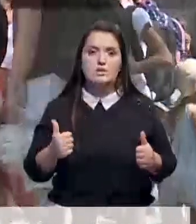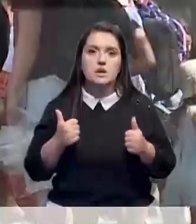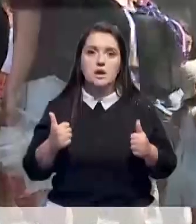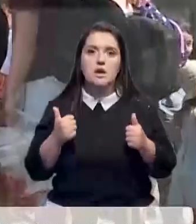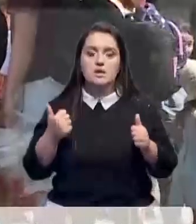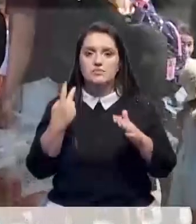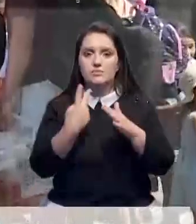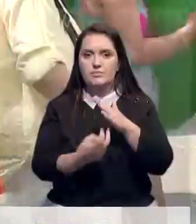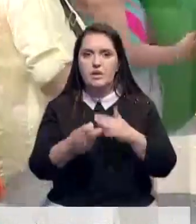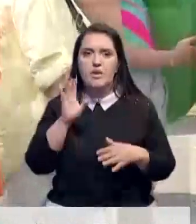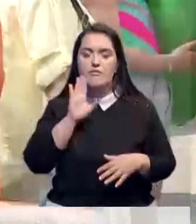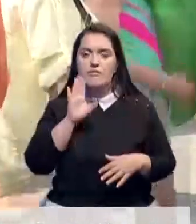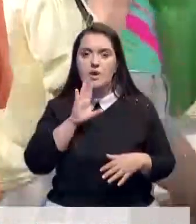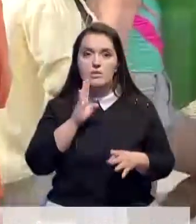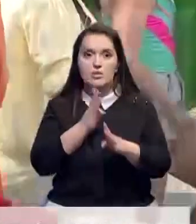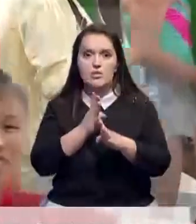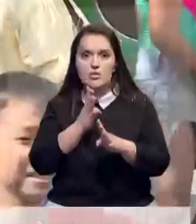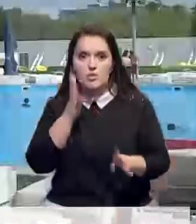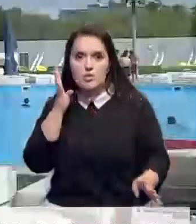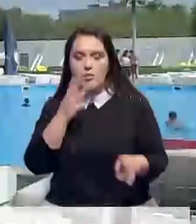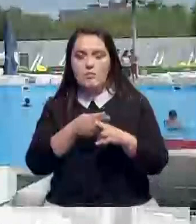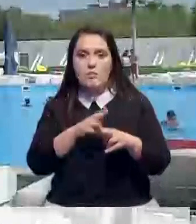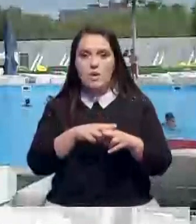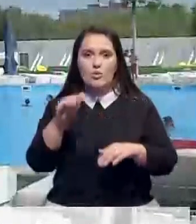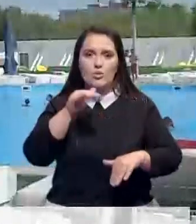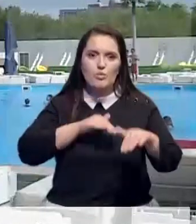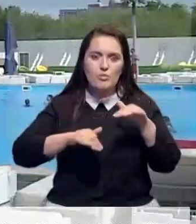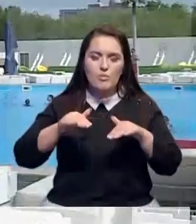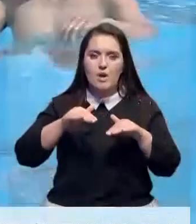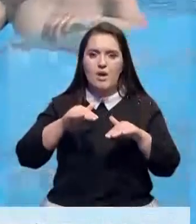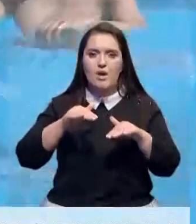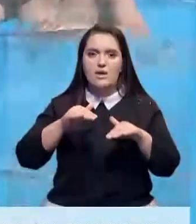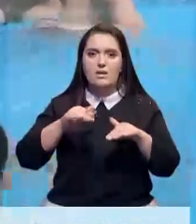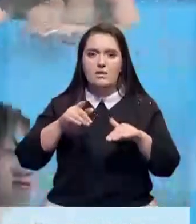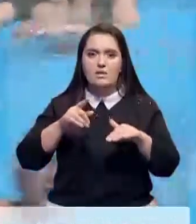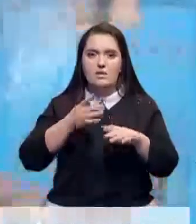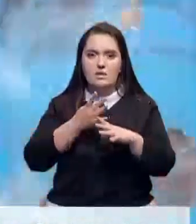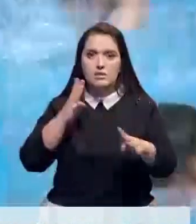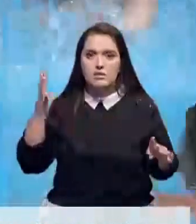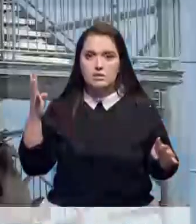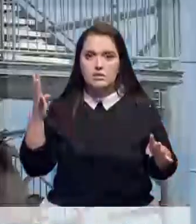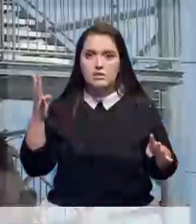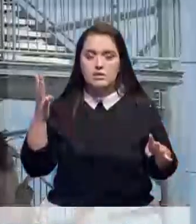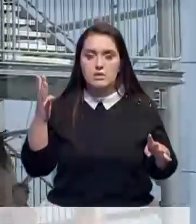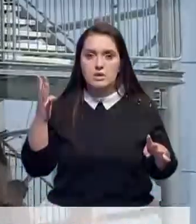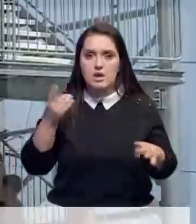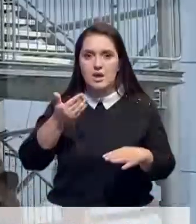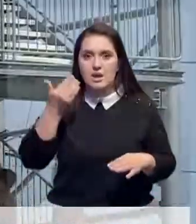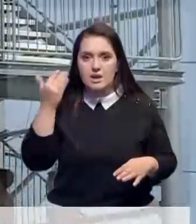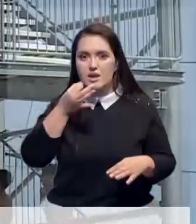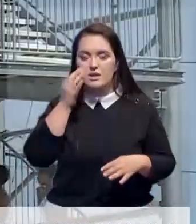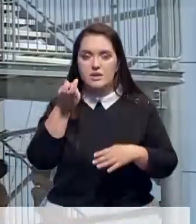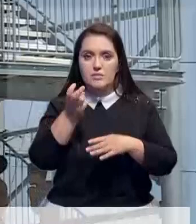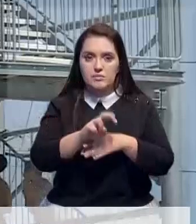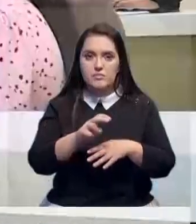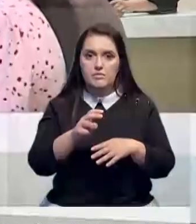пересидеть на пляжах и в аквапарках. Очереди в развлекательные центры с бассейнами и горками в эти дни огромные. Люди приходят задолго до их открытия. В